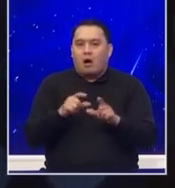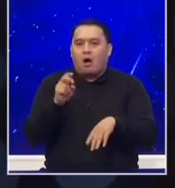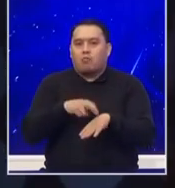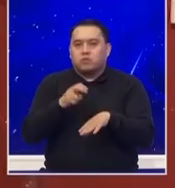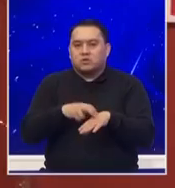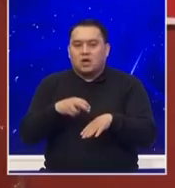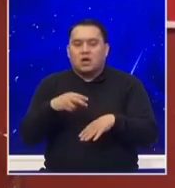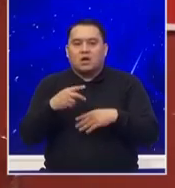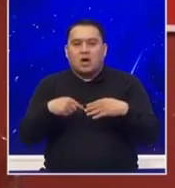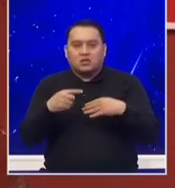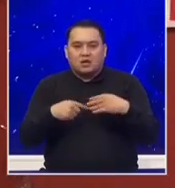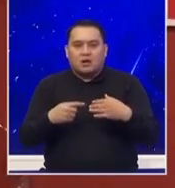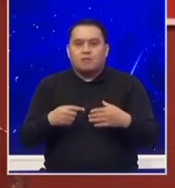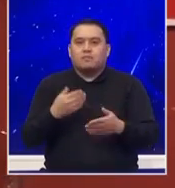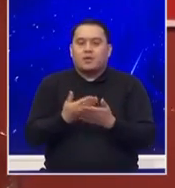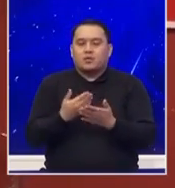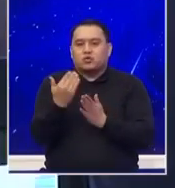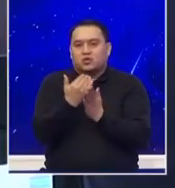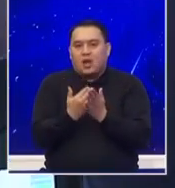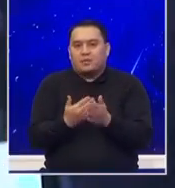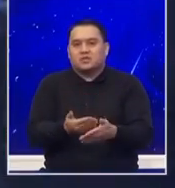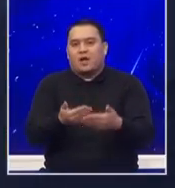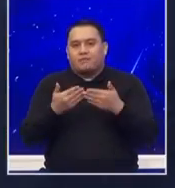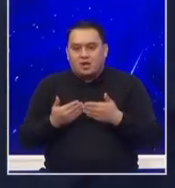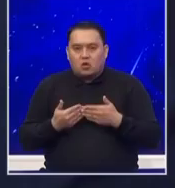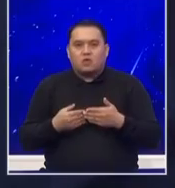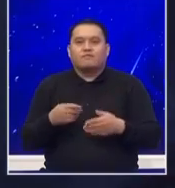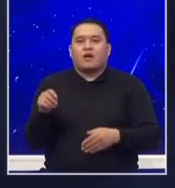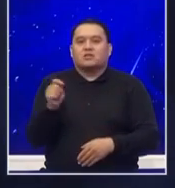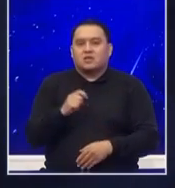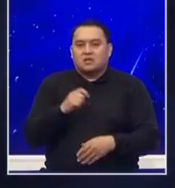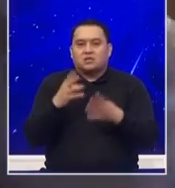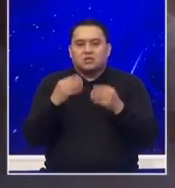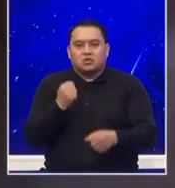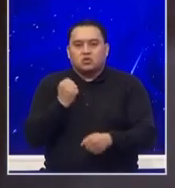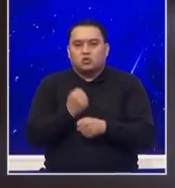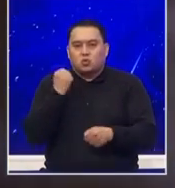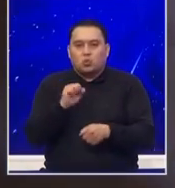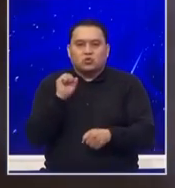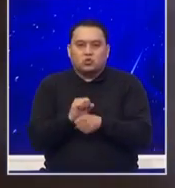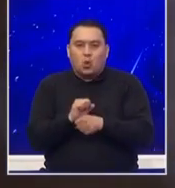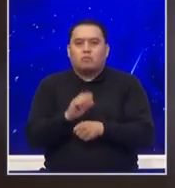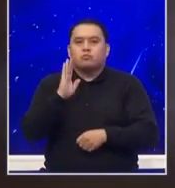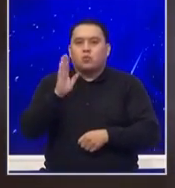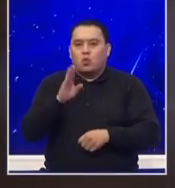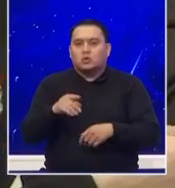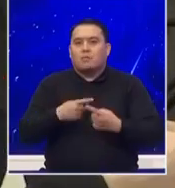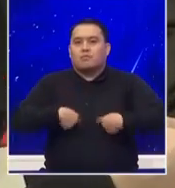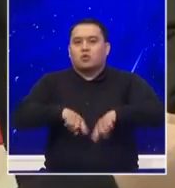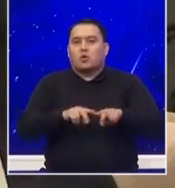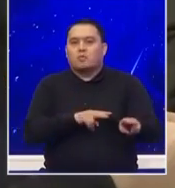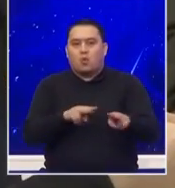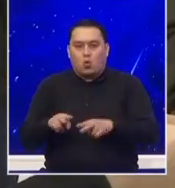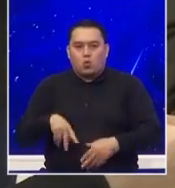аптекам и салонам красоты по предварительной записи. Всем остальным на выходные дни жесткое стоп. Об этом представители мониторинговой